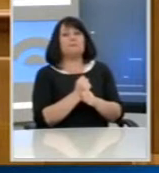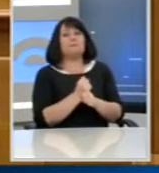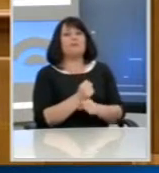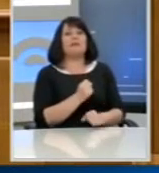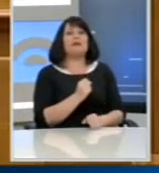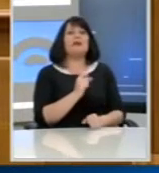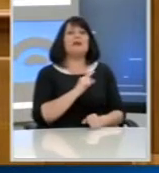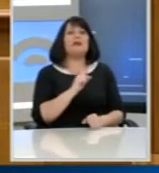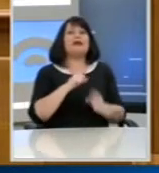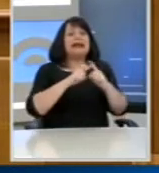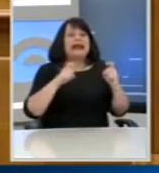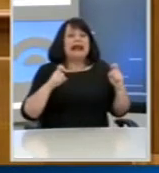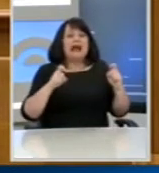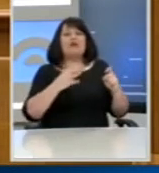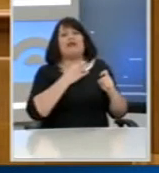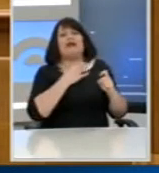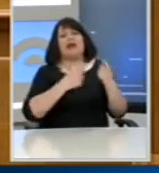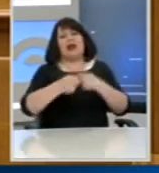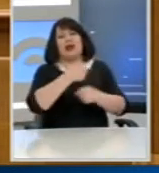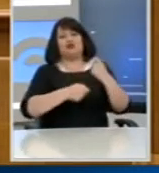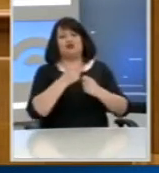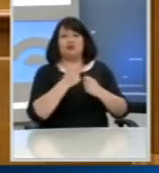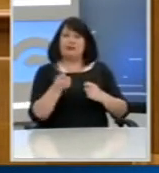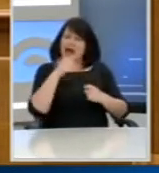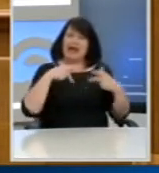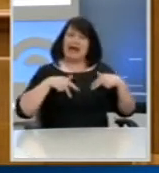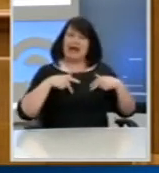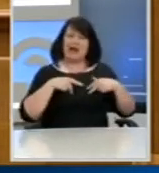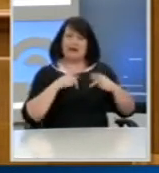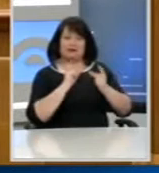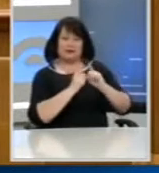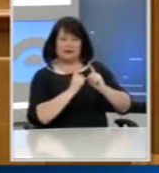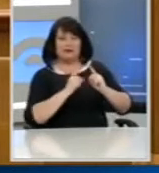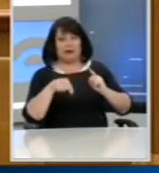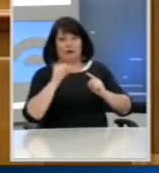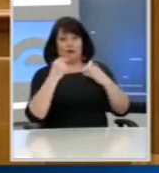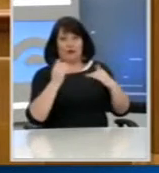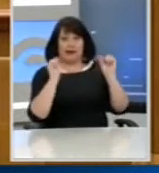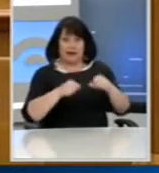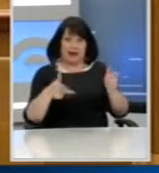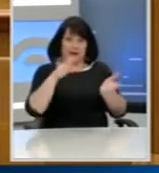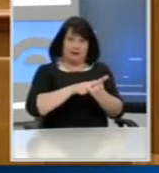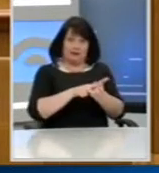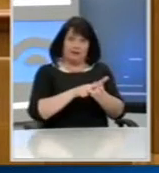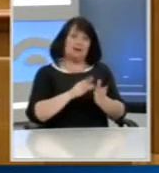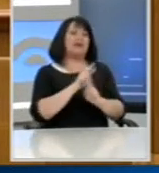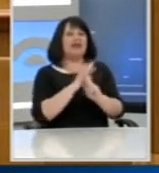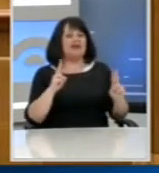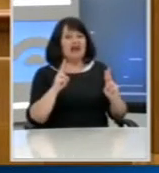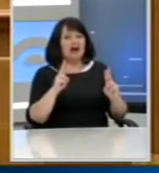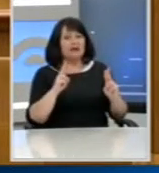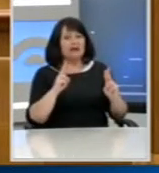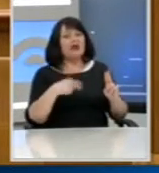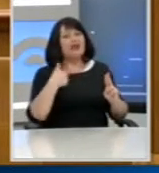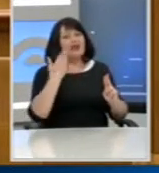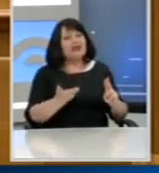επιχειρησιακά αναγκαίων υλικών μέσω σύναψης διακρατικών συμφωνιών, εγκεκριμένων βέβαια από τη Βουλή των Ελλήνων, που διασφαλίζουν τη διαφάνεια και οι οποίες αναμένουν τις